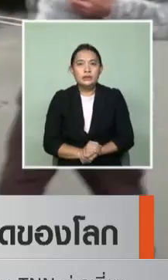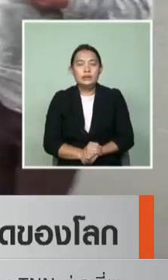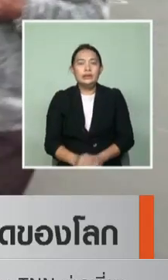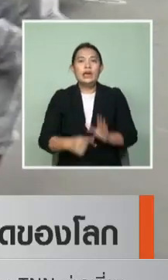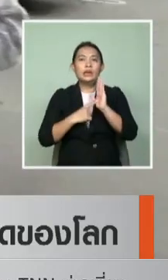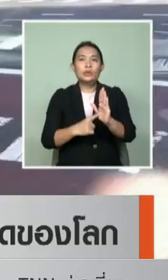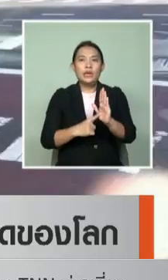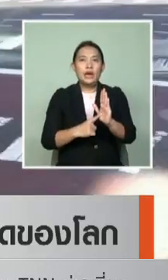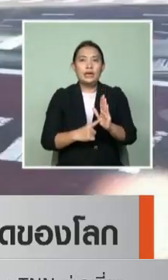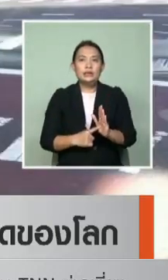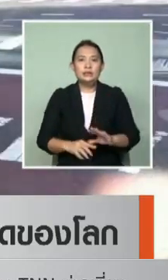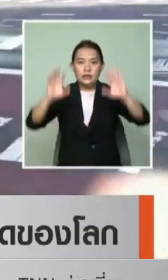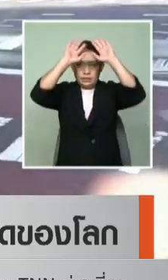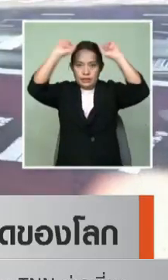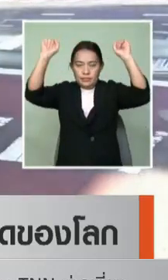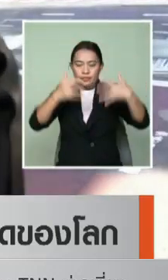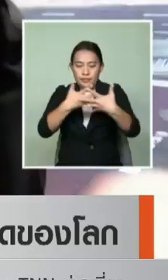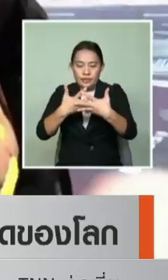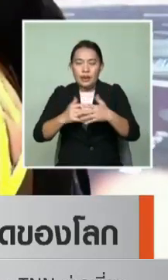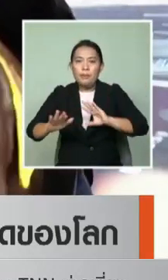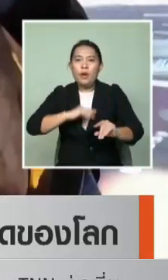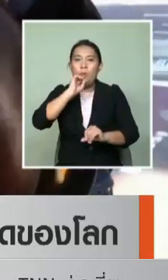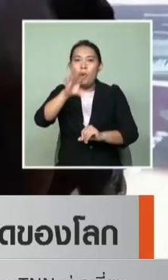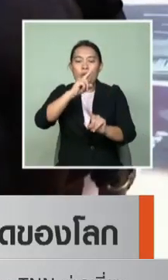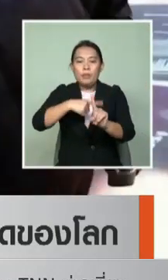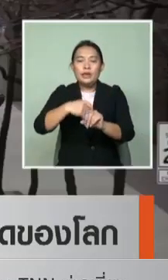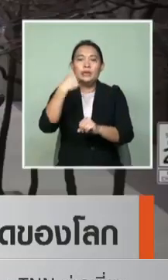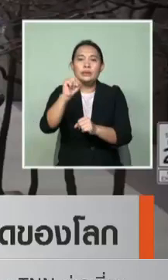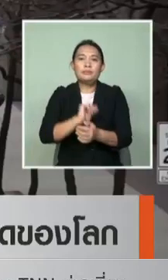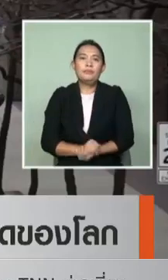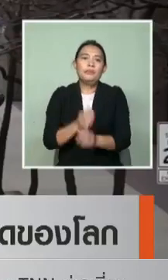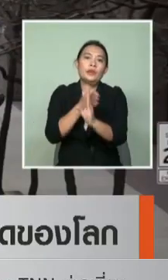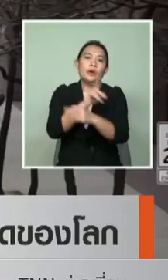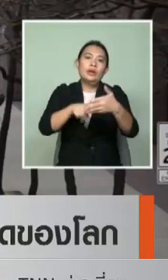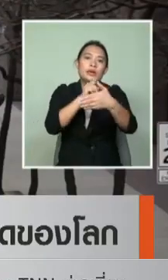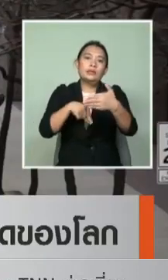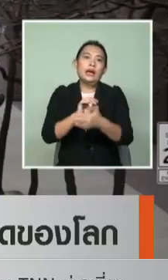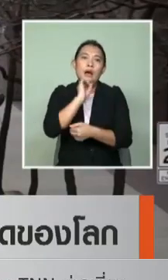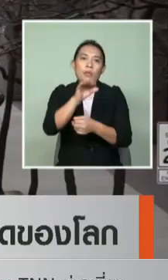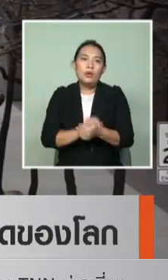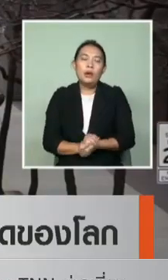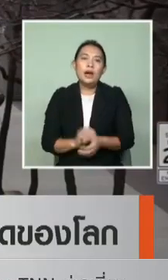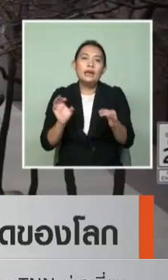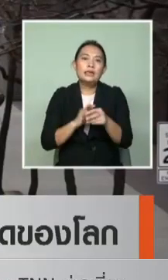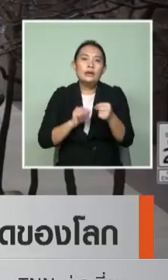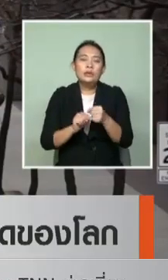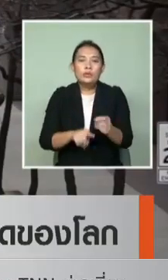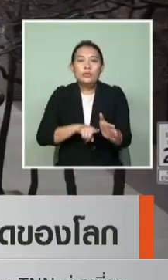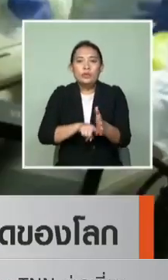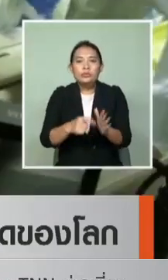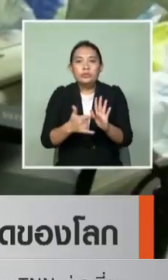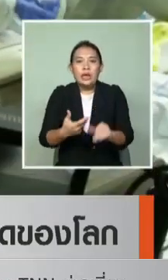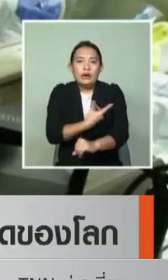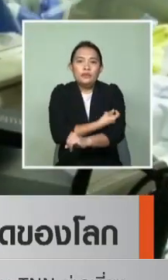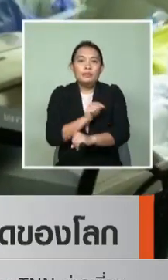ธานาธิบดีโดนัลด์ทรัมป์ก็บอกว่าเดี๋ยวให้เดือนตุลาคมก่อนเลือกตั้งอเมริกาเนี่ยเรามีวัคซีนแน่นอนก็ทำให้คนยิ่งเชื่อเรื่องนี้ค่ะ